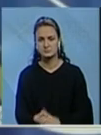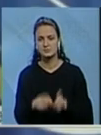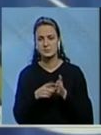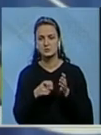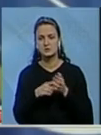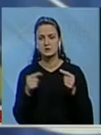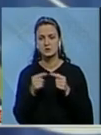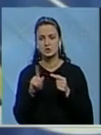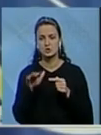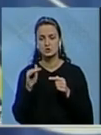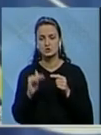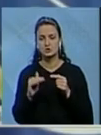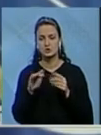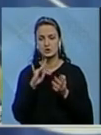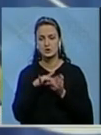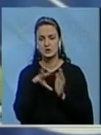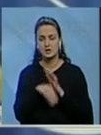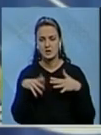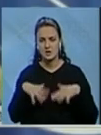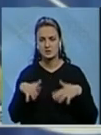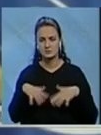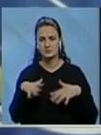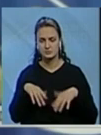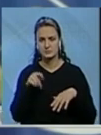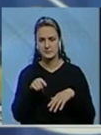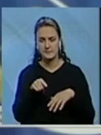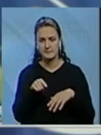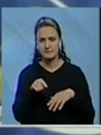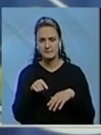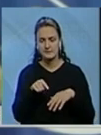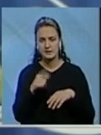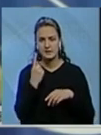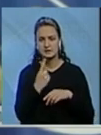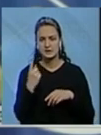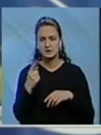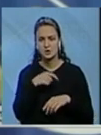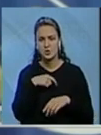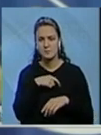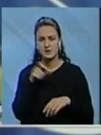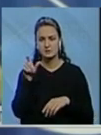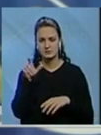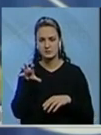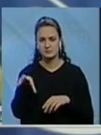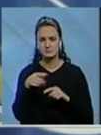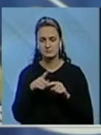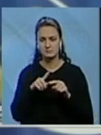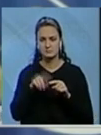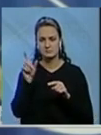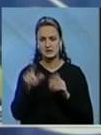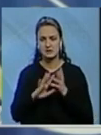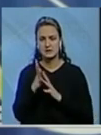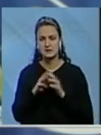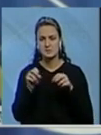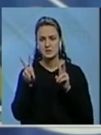გამოძიებით დადგინდა, რომ შიდა ქართლის რეგიონში სასარგებლო წიაღისეულის მოპოვებისას ერთ-ერთი კომპანიის ხელმძღვანელმა პირმა ტყით სარგებლობის